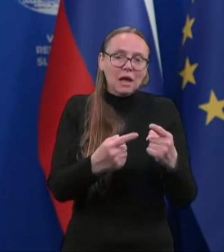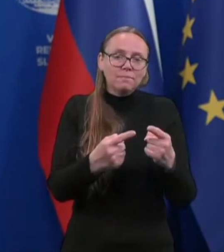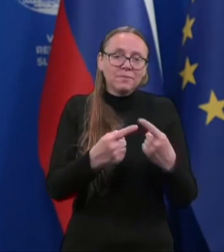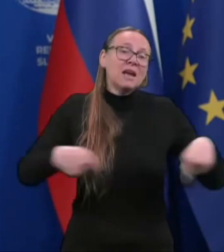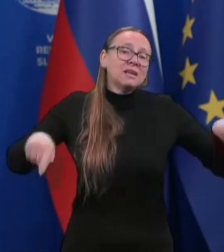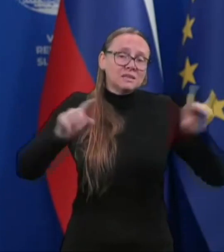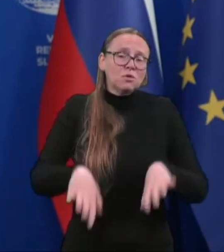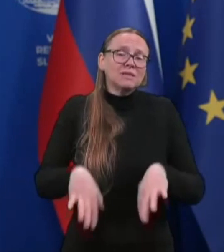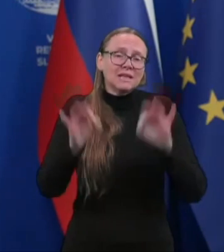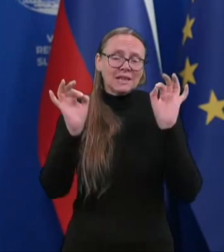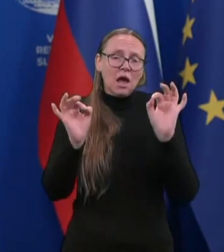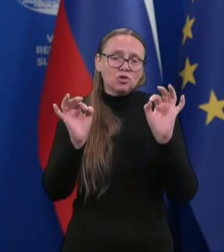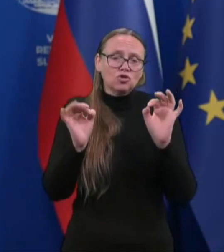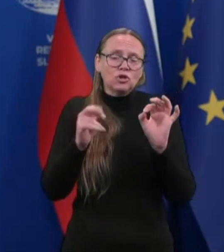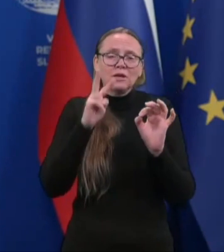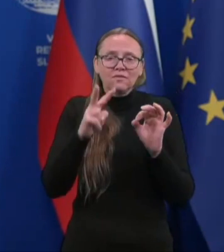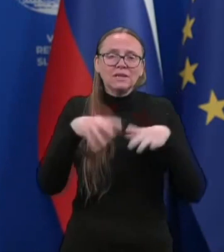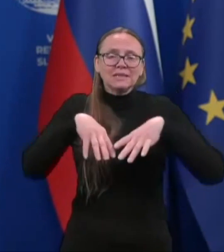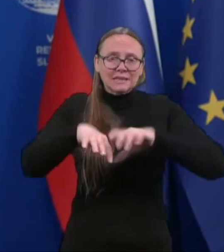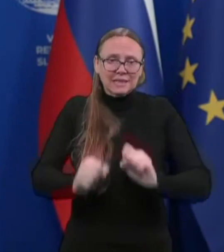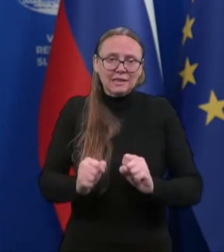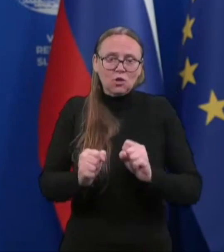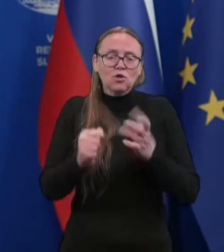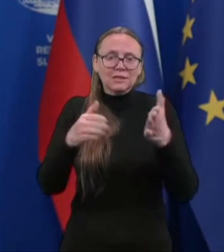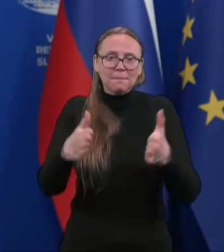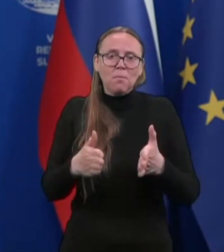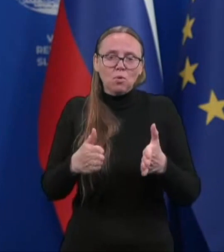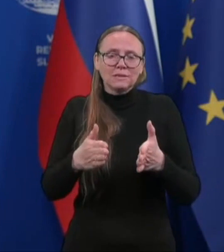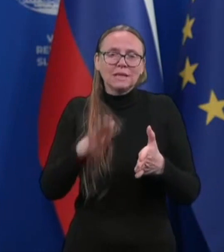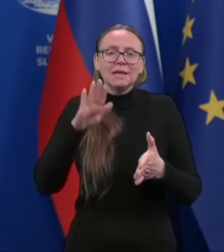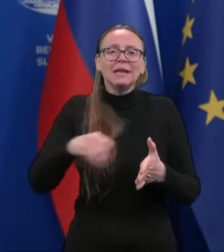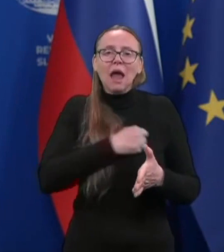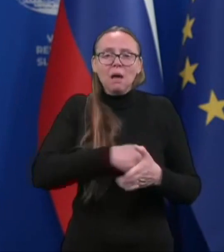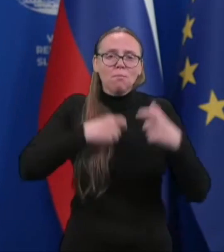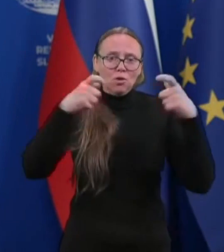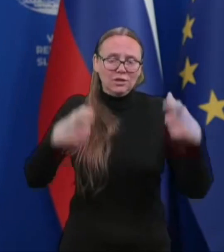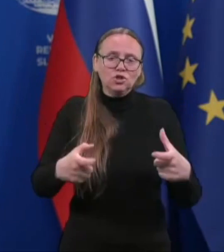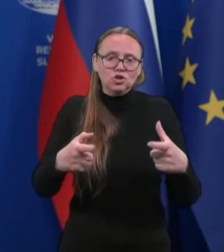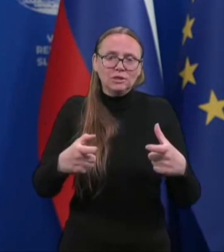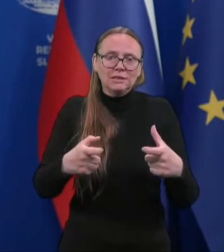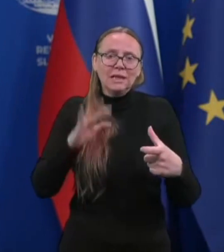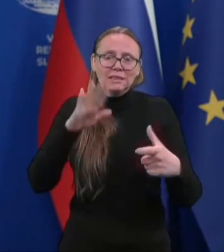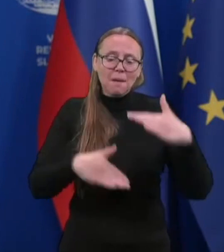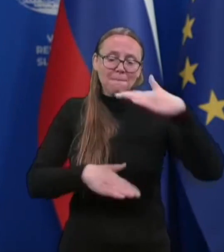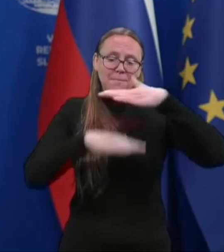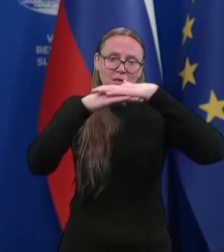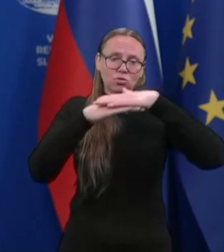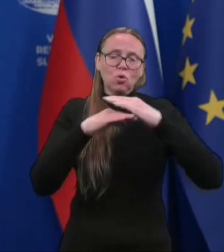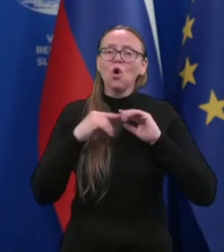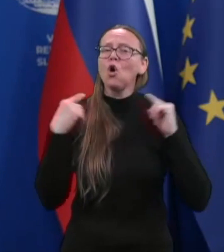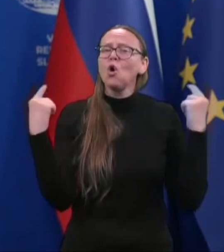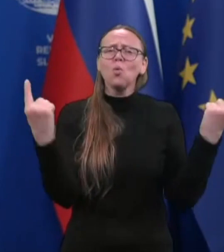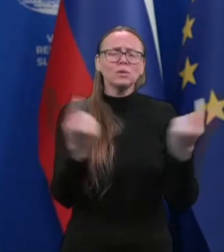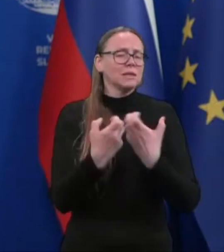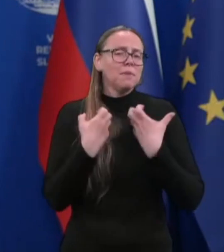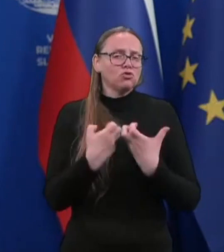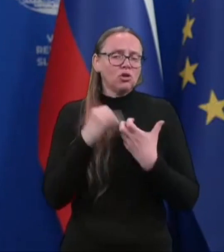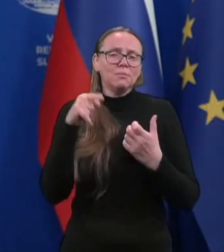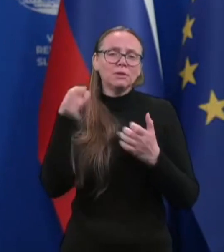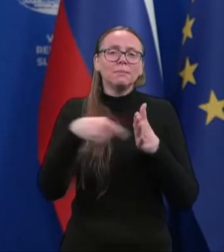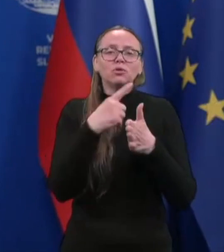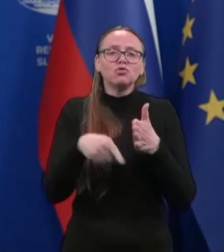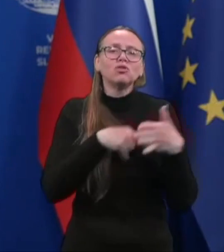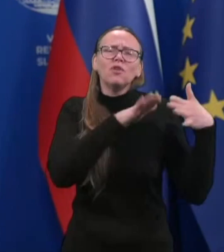se tiče zasedenosti postelj v naših bolnišnicah, na nekem platoju, vsi pa si želimo, da bi se to število